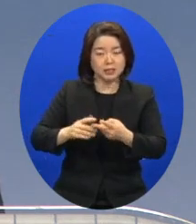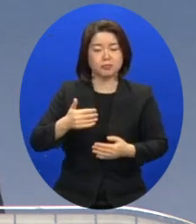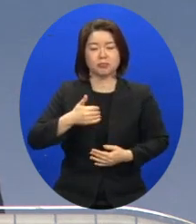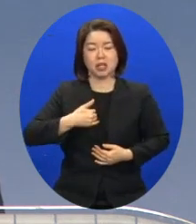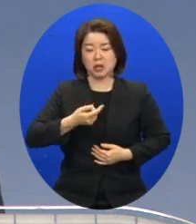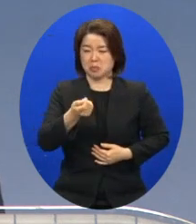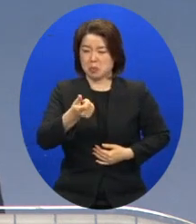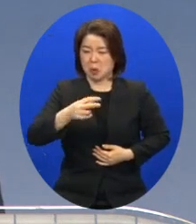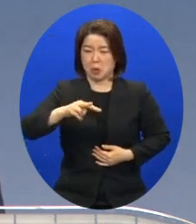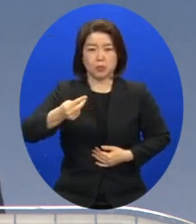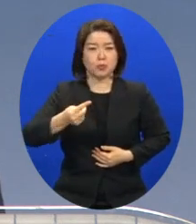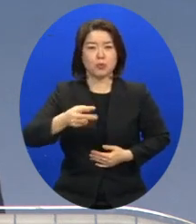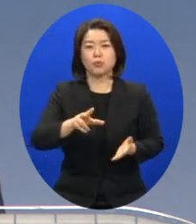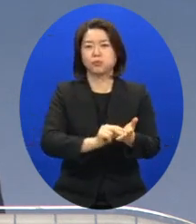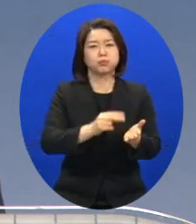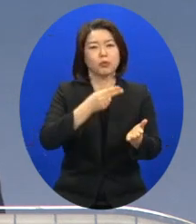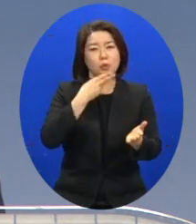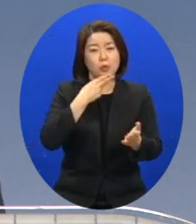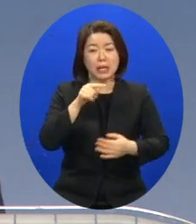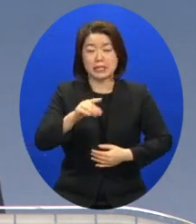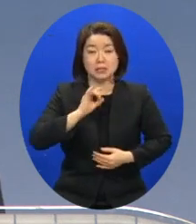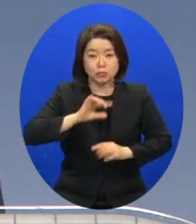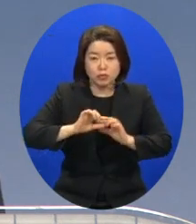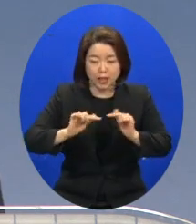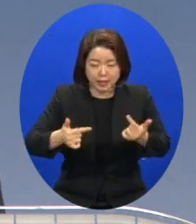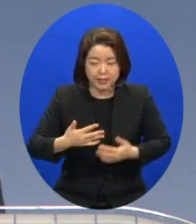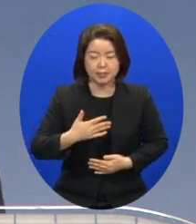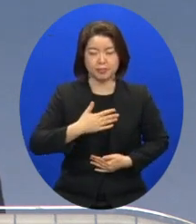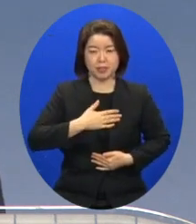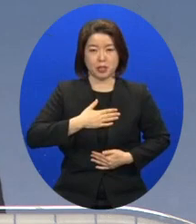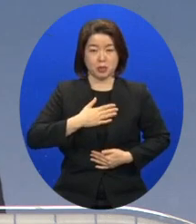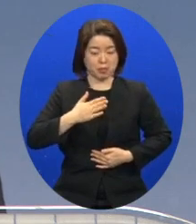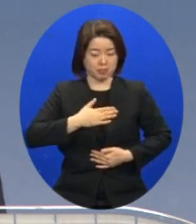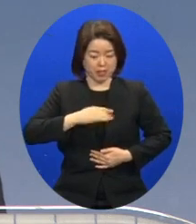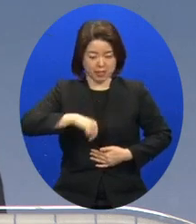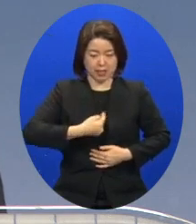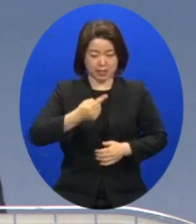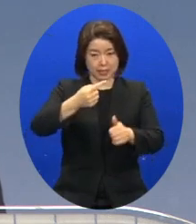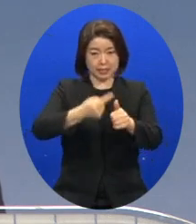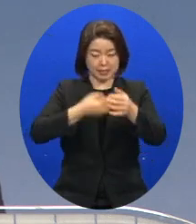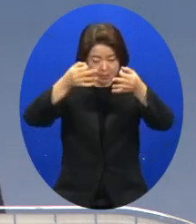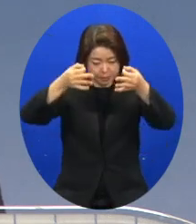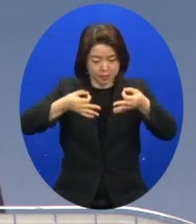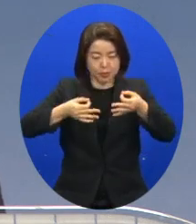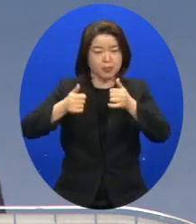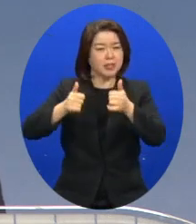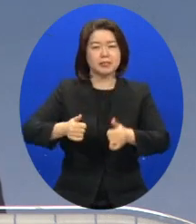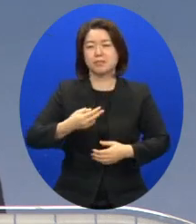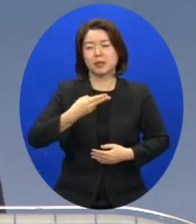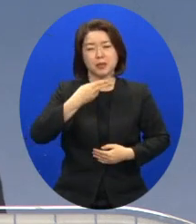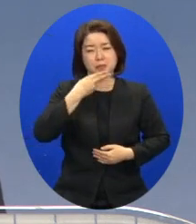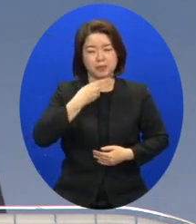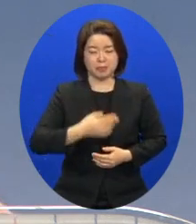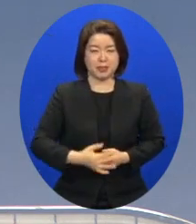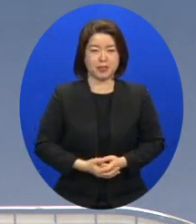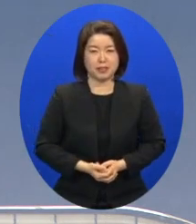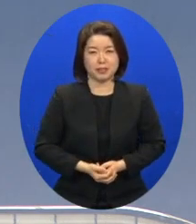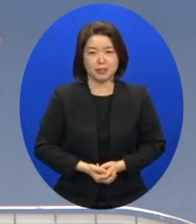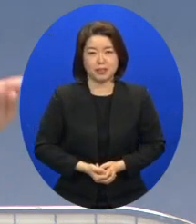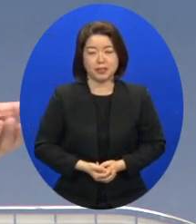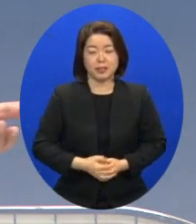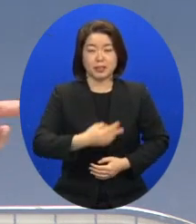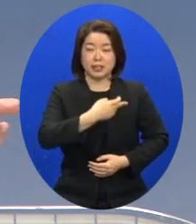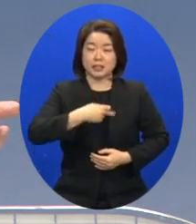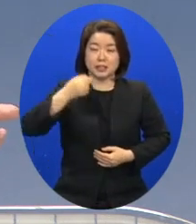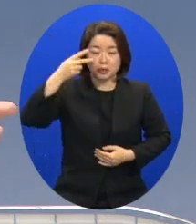되지 않습니다 그 뿐만 아니라 나도 나 자신을 심판 하지 않습니다 사도 바울은